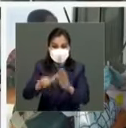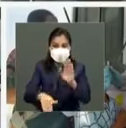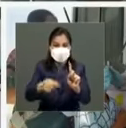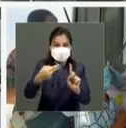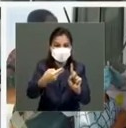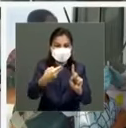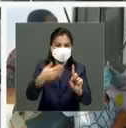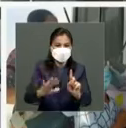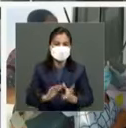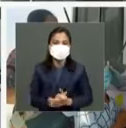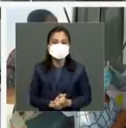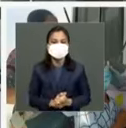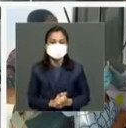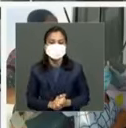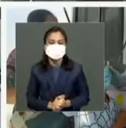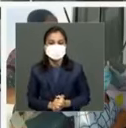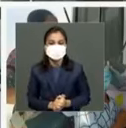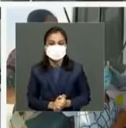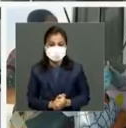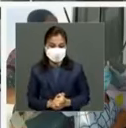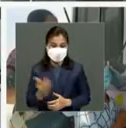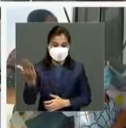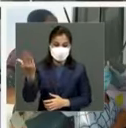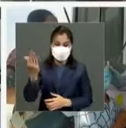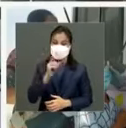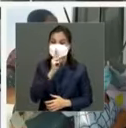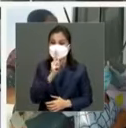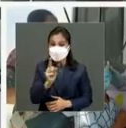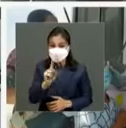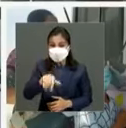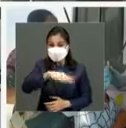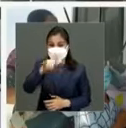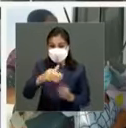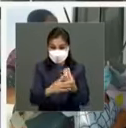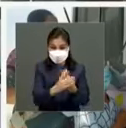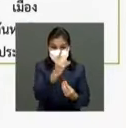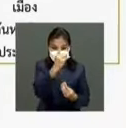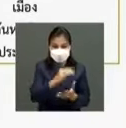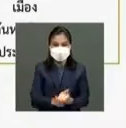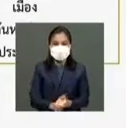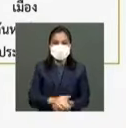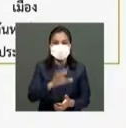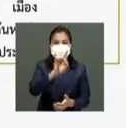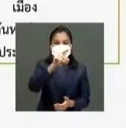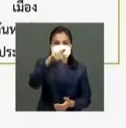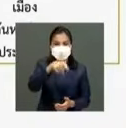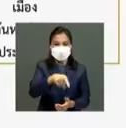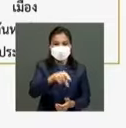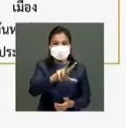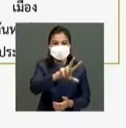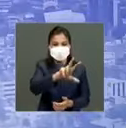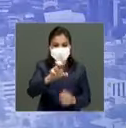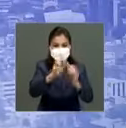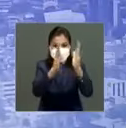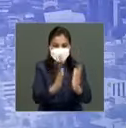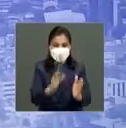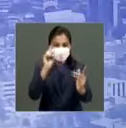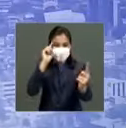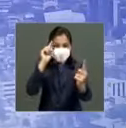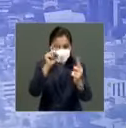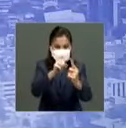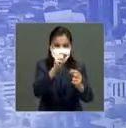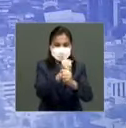ขอแจ้งให้ทราบนะครับว่าตอนนี้สัปดาห์ละประมาณ 8,300 รายก็เป็นเป้าหมายที่จะทำ